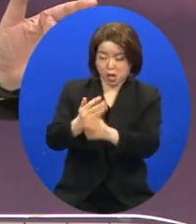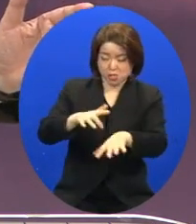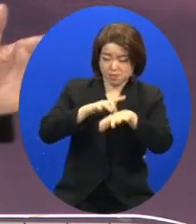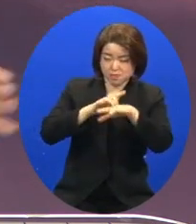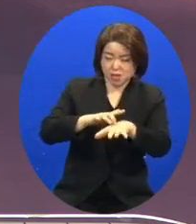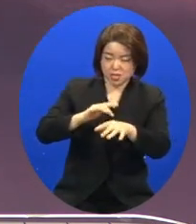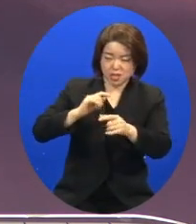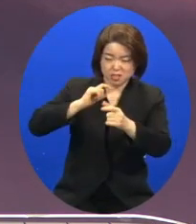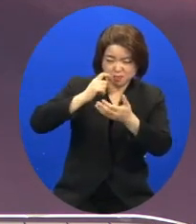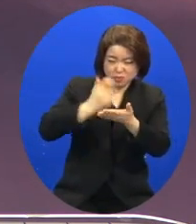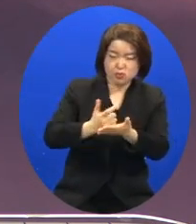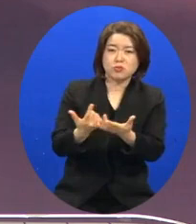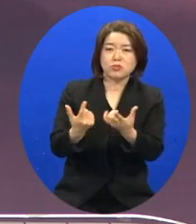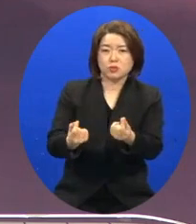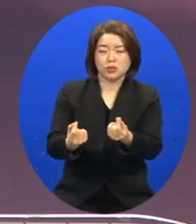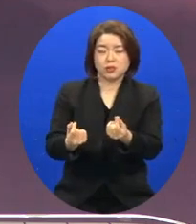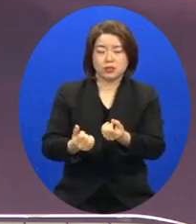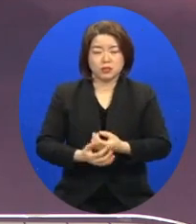속아요.